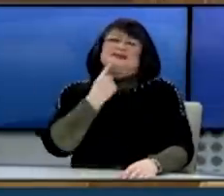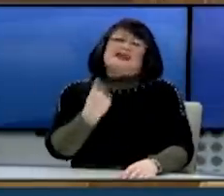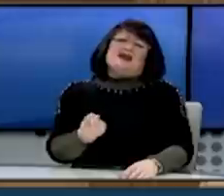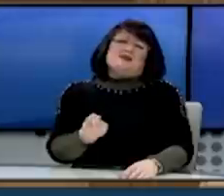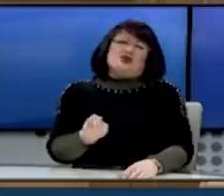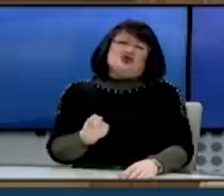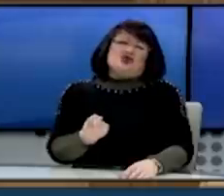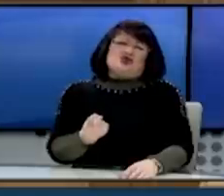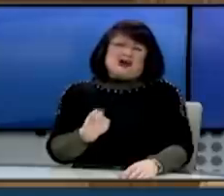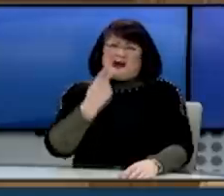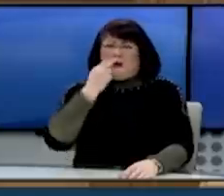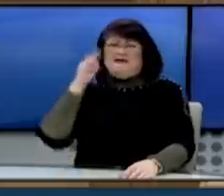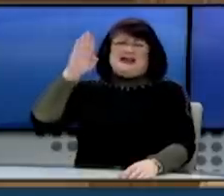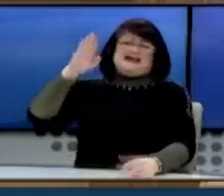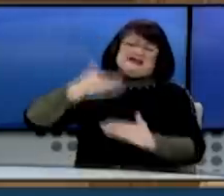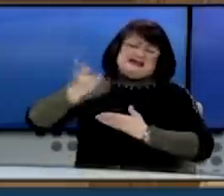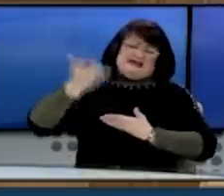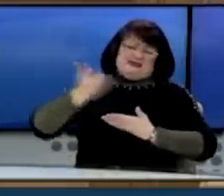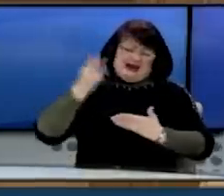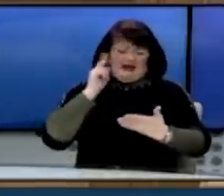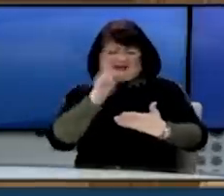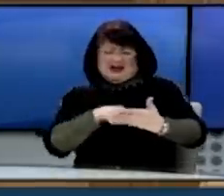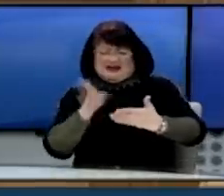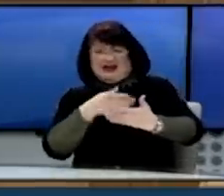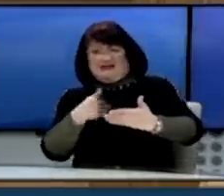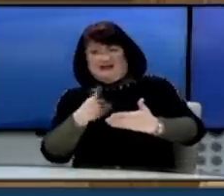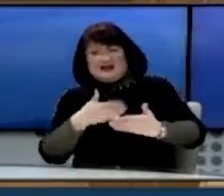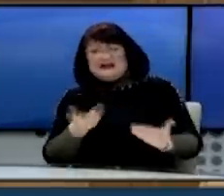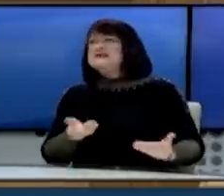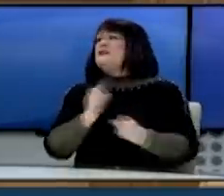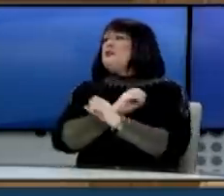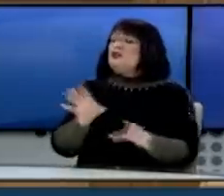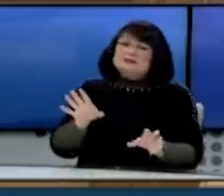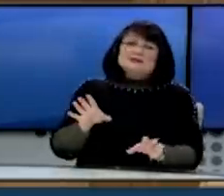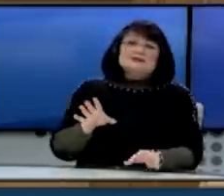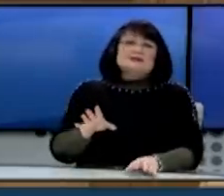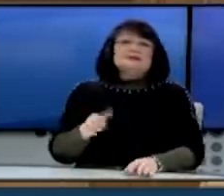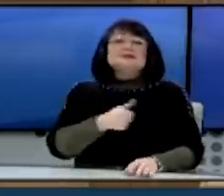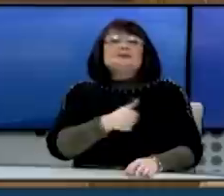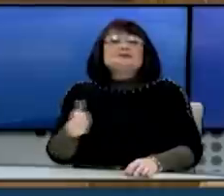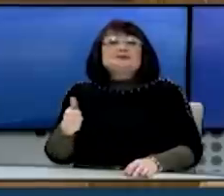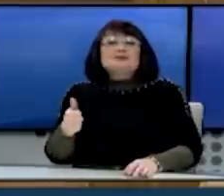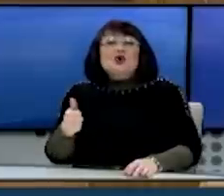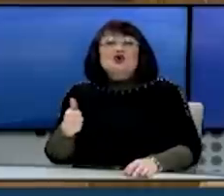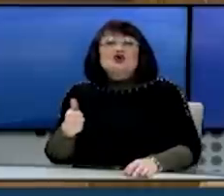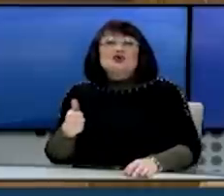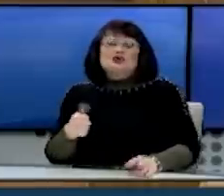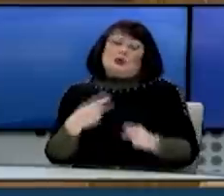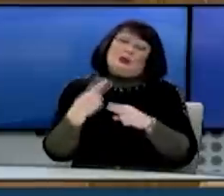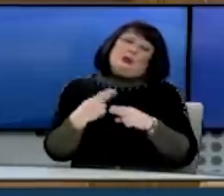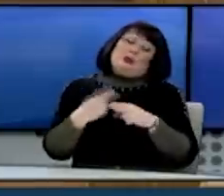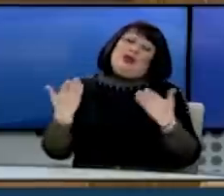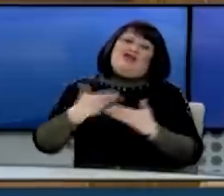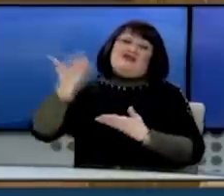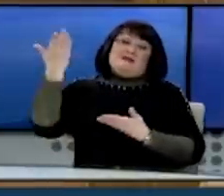διάφορες φασιστοφυλάδες που κι όλες σας θα τις έχετε ξεφυλίσει και λοιπά που κυκλοφορούν, αλλά μόνο στις ευυπόληπτες,